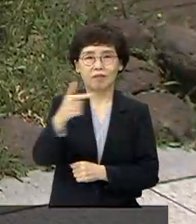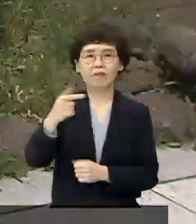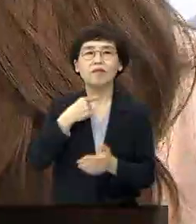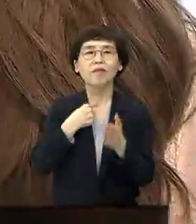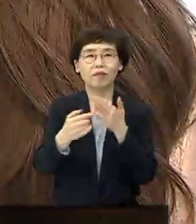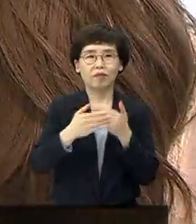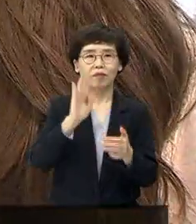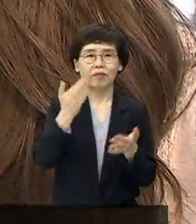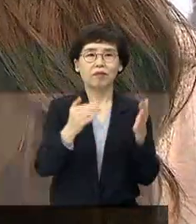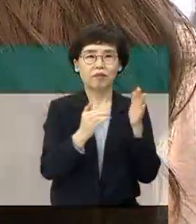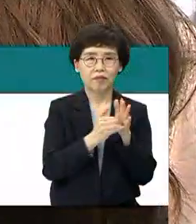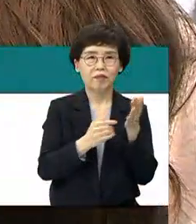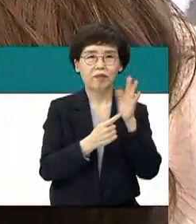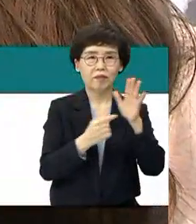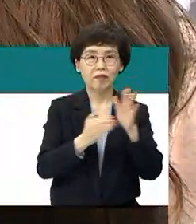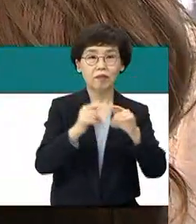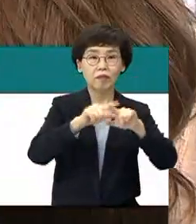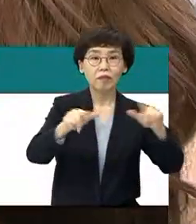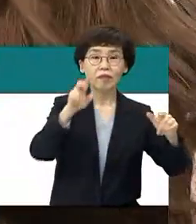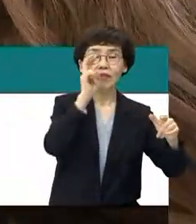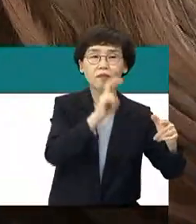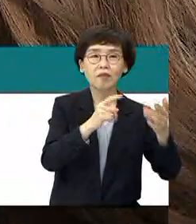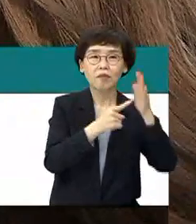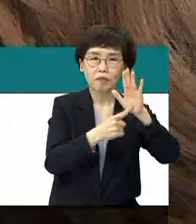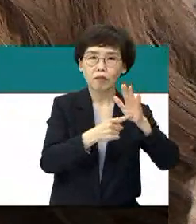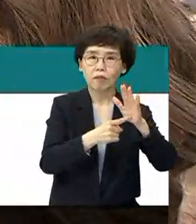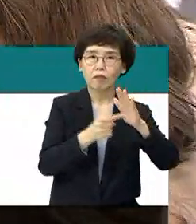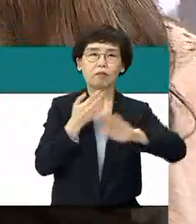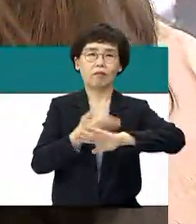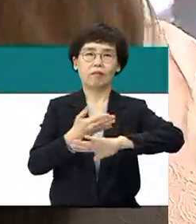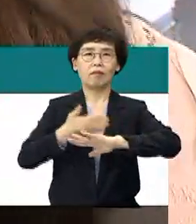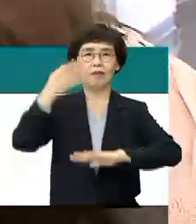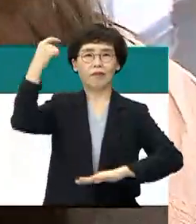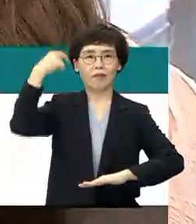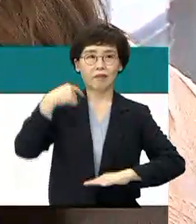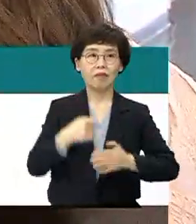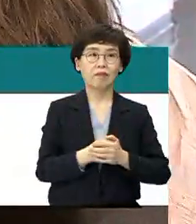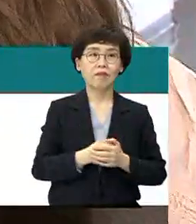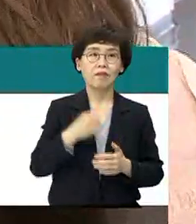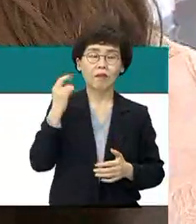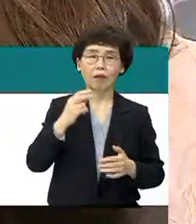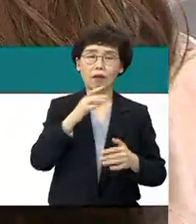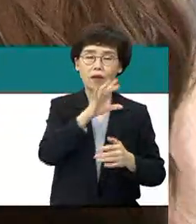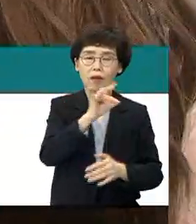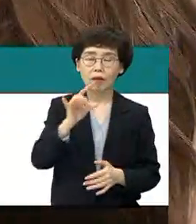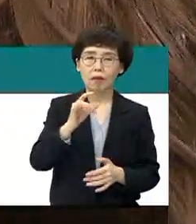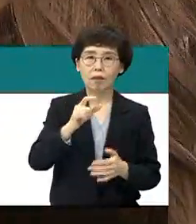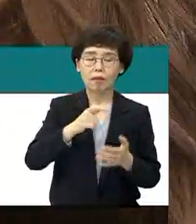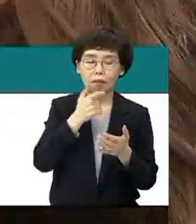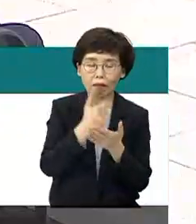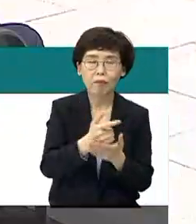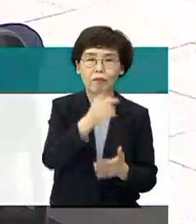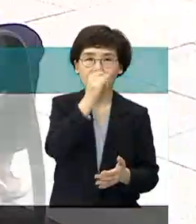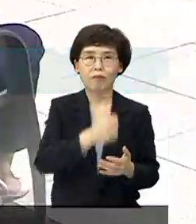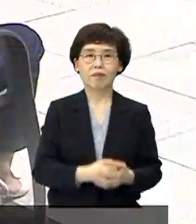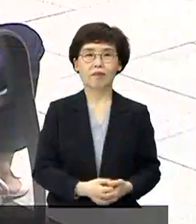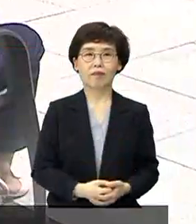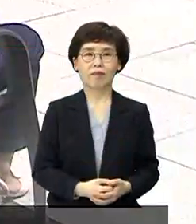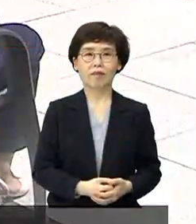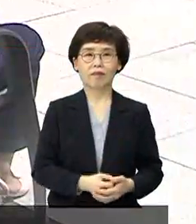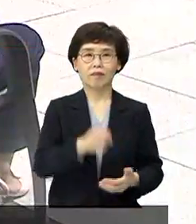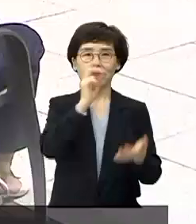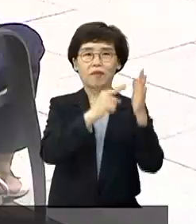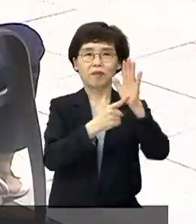말했습니다. 평소 했던 공연과는 정말 다른 어떤 느낌이 있었거든요. 중간중간 울컥하는 순간도 있었고.